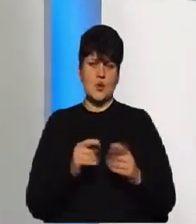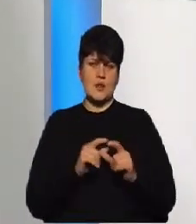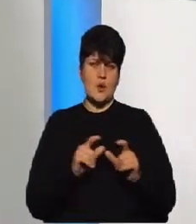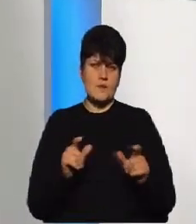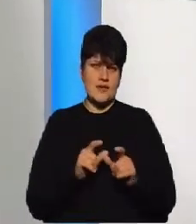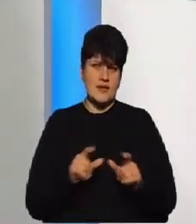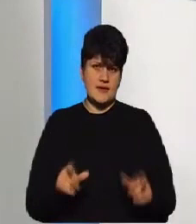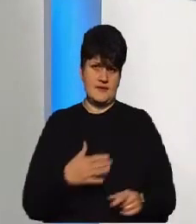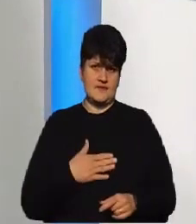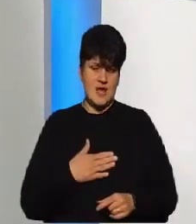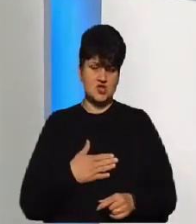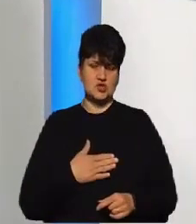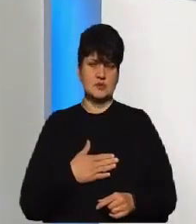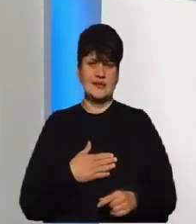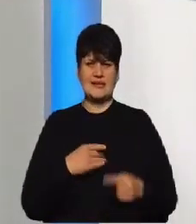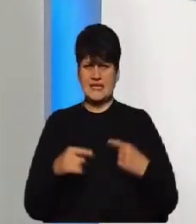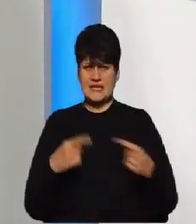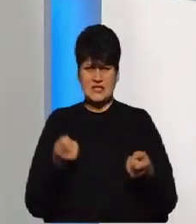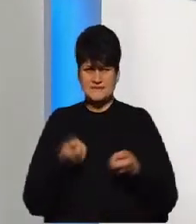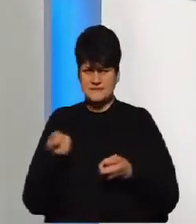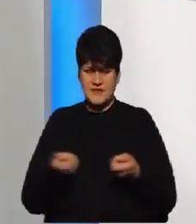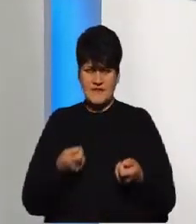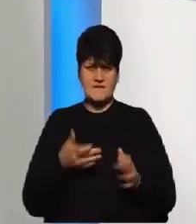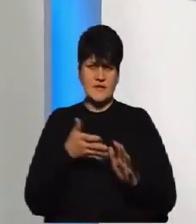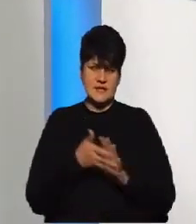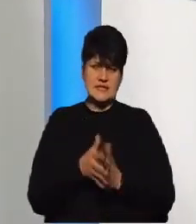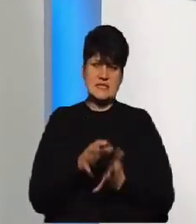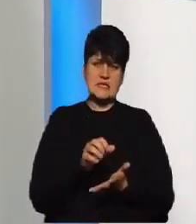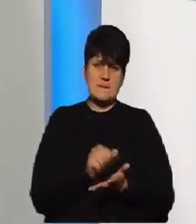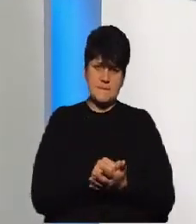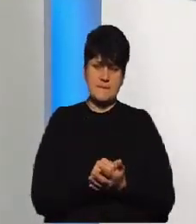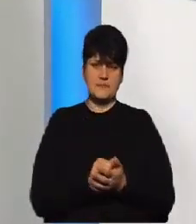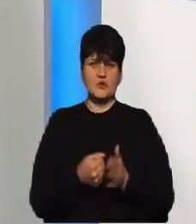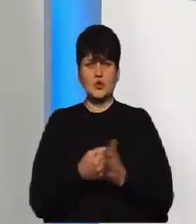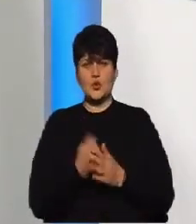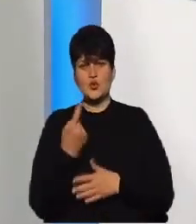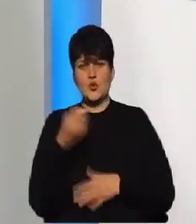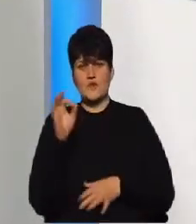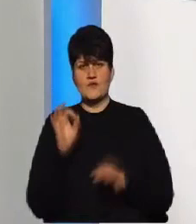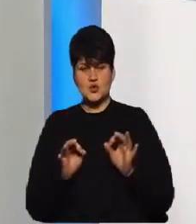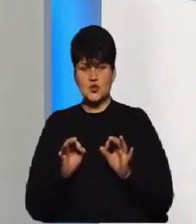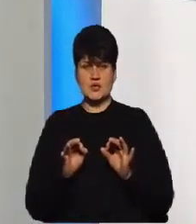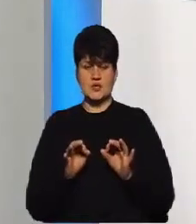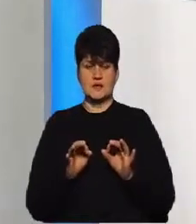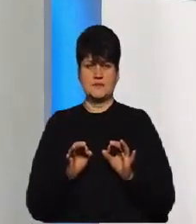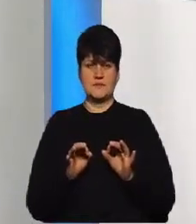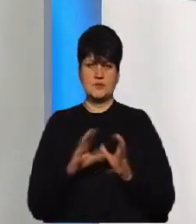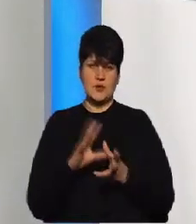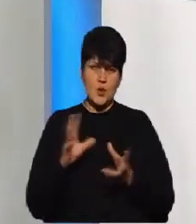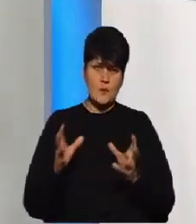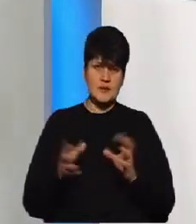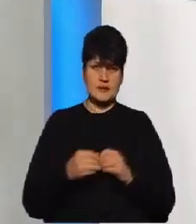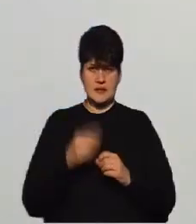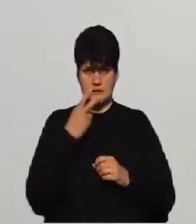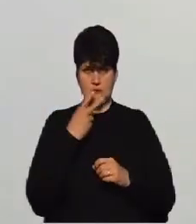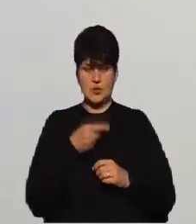наших, інші дрібніші витрати, які просто займають там до 1% в структурі, просто щоб їх об'єднати і показати. Тут, я